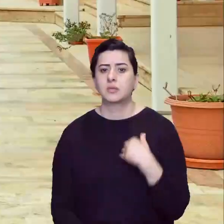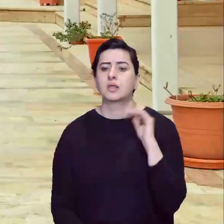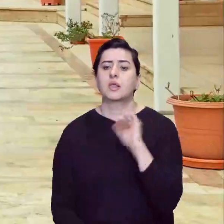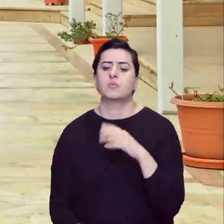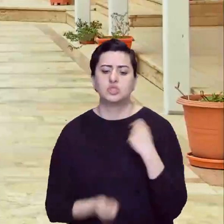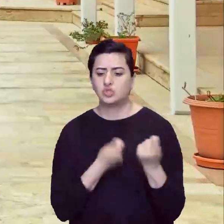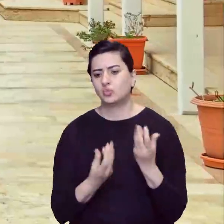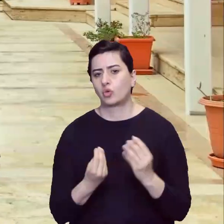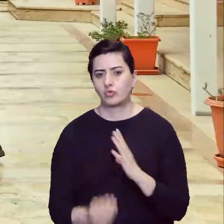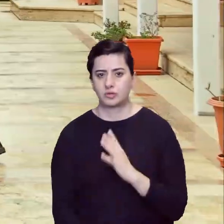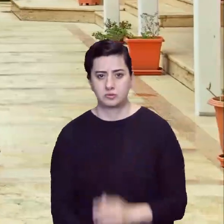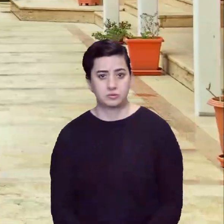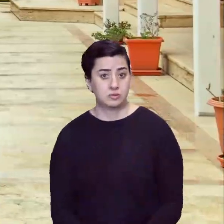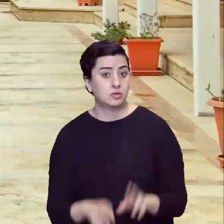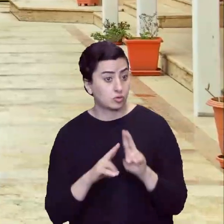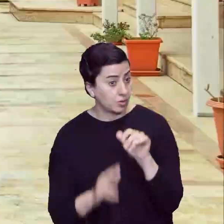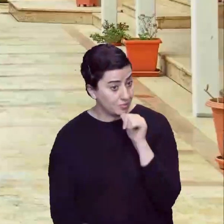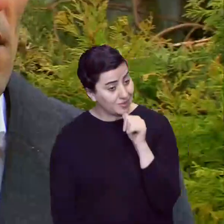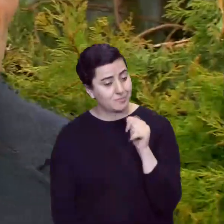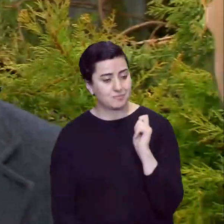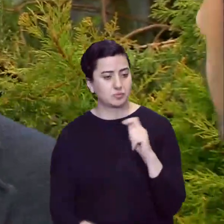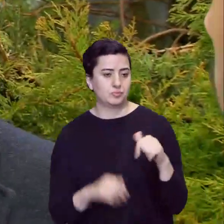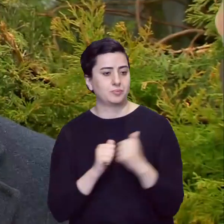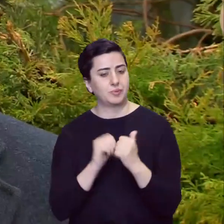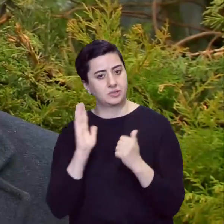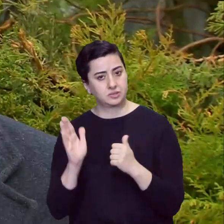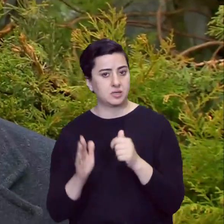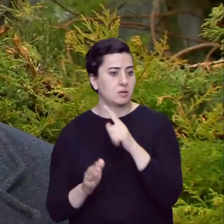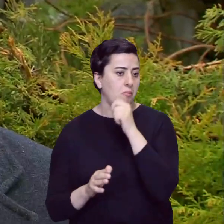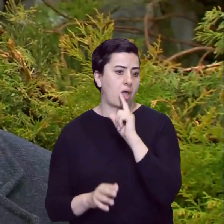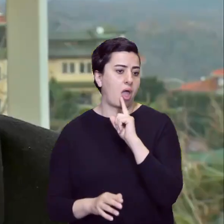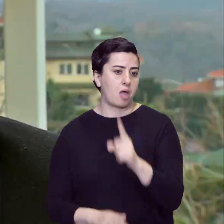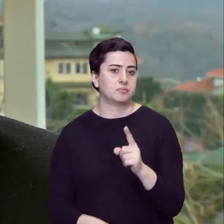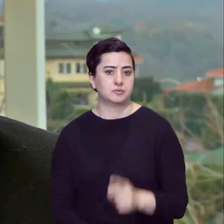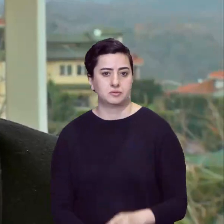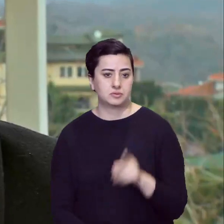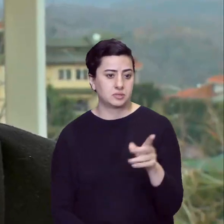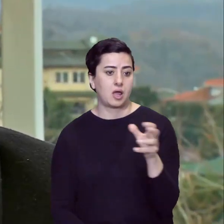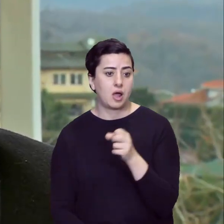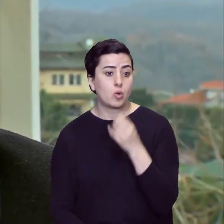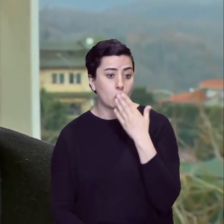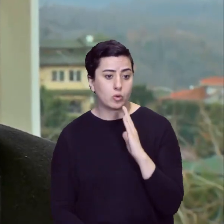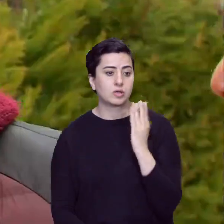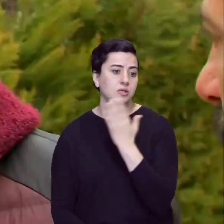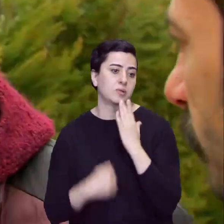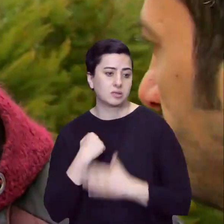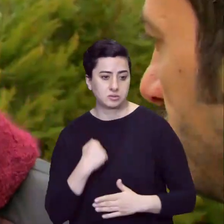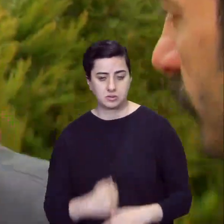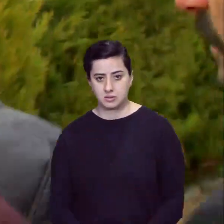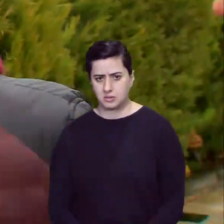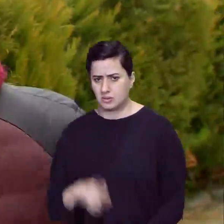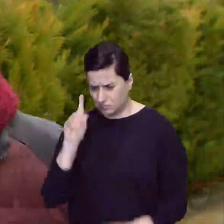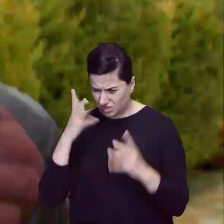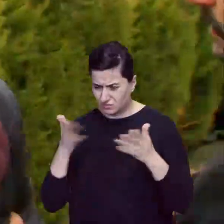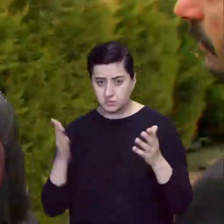Gelmiyorum, benim işim var. Koray Bey, bizim de geleceksiniz. Babanızın kesin talimatı var. Sizi almadan hiçbir yere gitmeyeceğiz. Ya